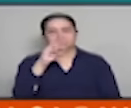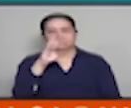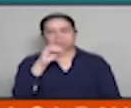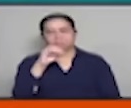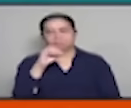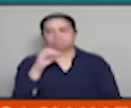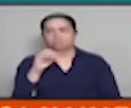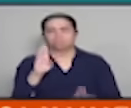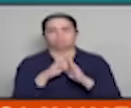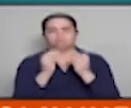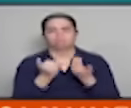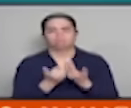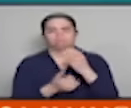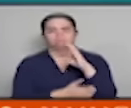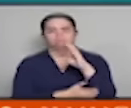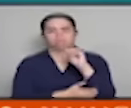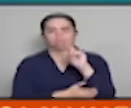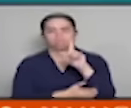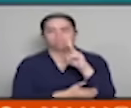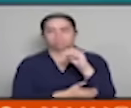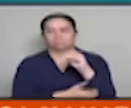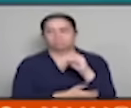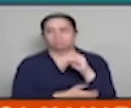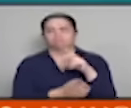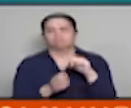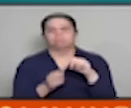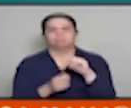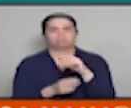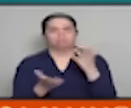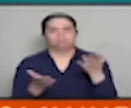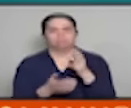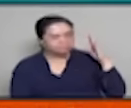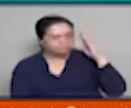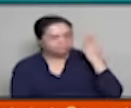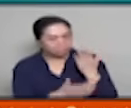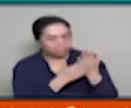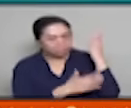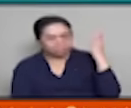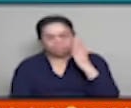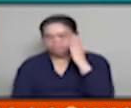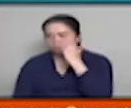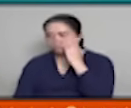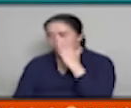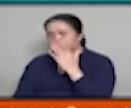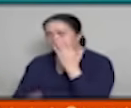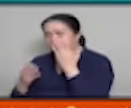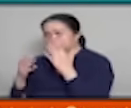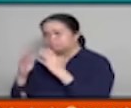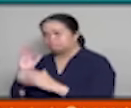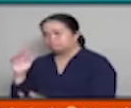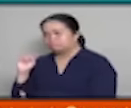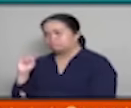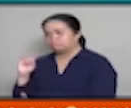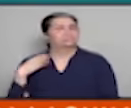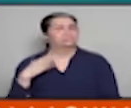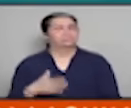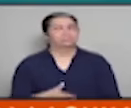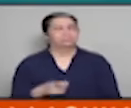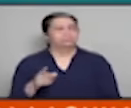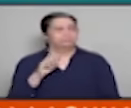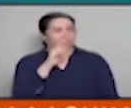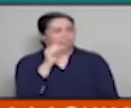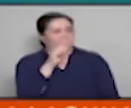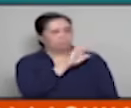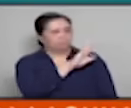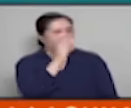Barangay Calvo sa Mga Tarem, Pangasinan. Chairman, magandang tanghali po, sir. Magandang tanghali po, sir. Po. Chairman, kagawad